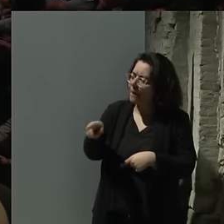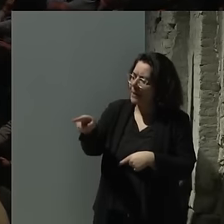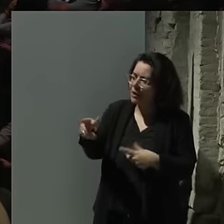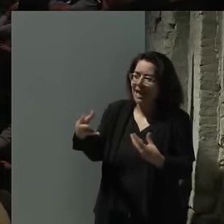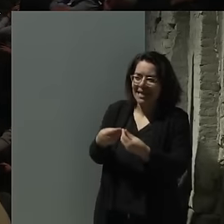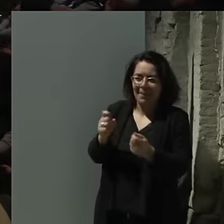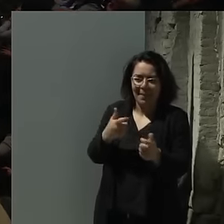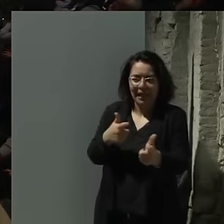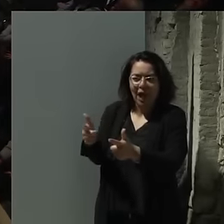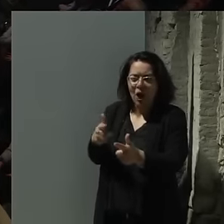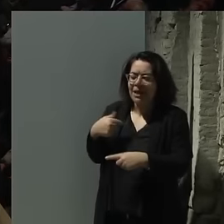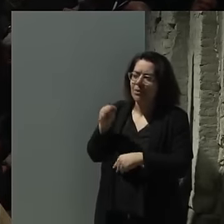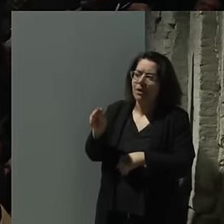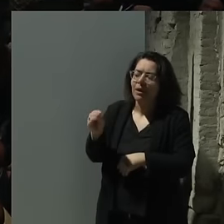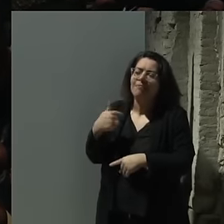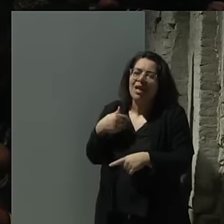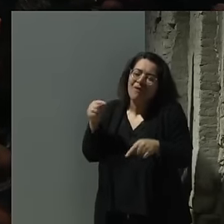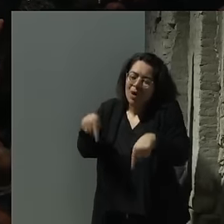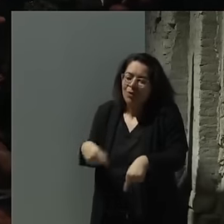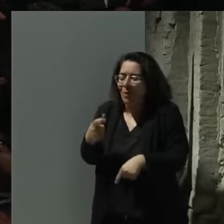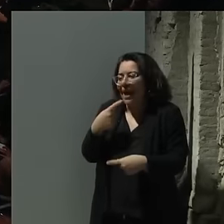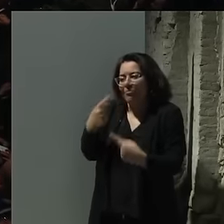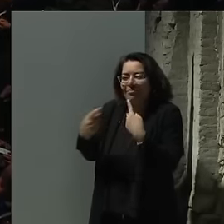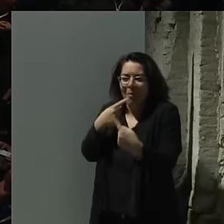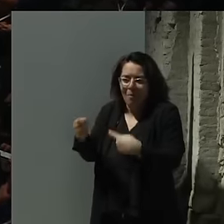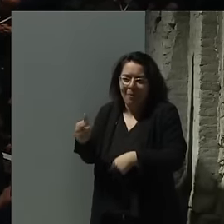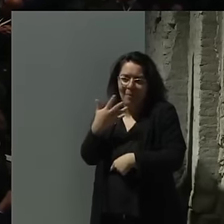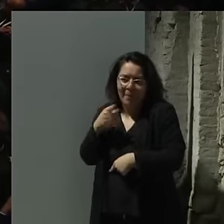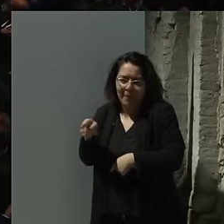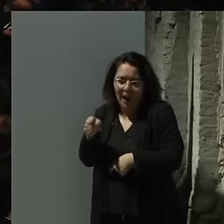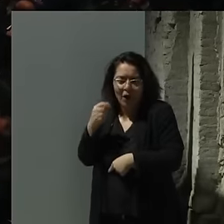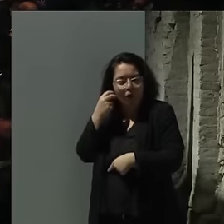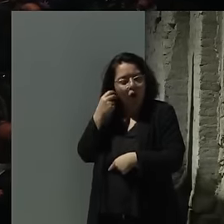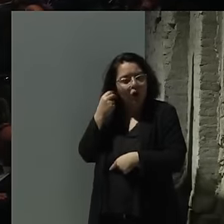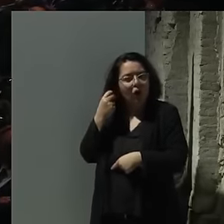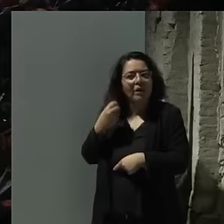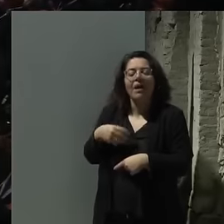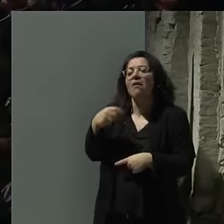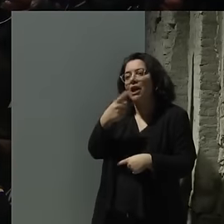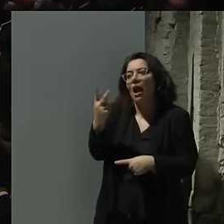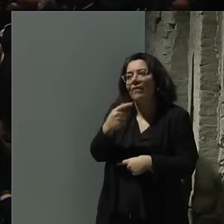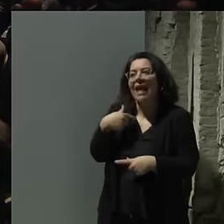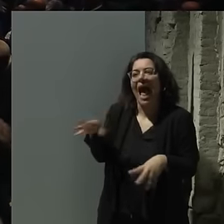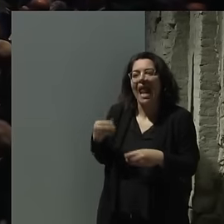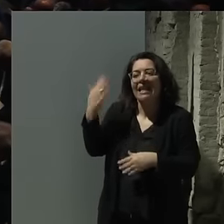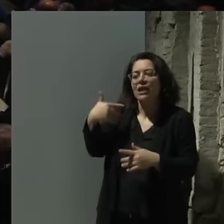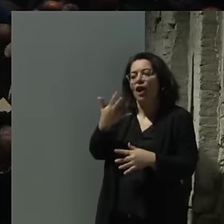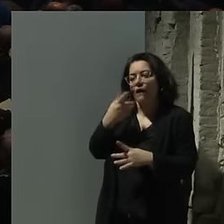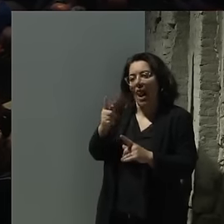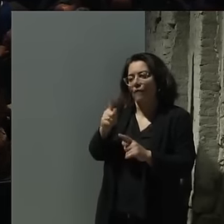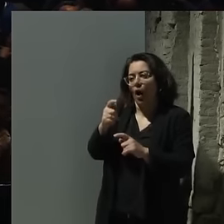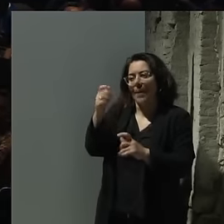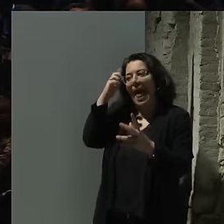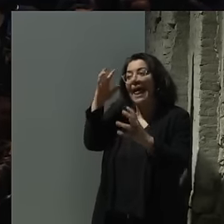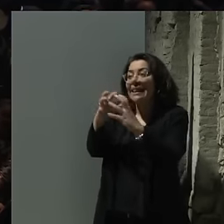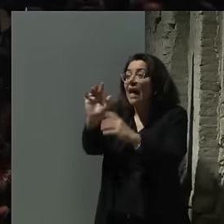una vita che mi preparo perché vi voglio uccidere tutti, ho fatto anni di Thai box perché a Curcio gli volevo staccare la testa. La reazione di Franco per la prima